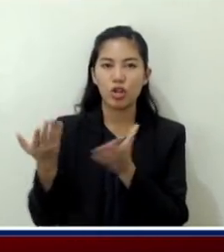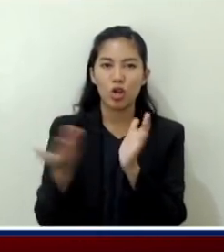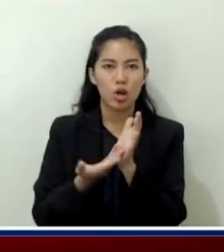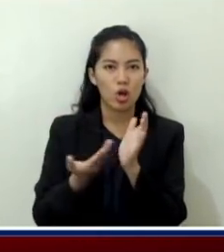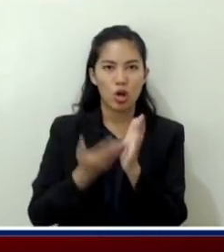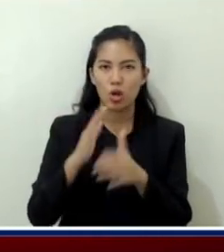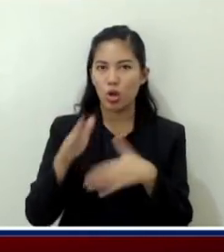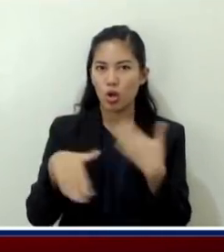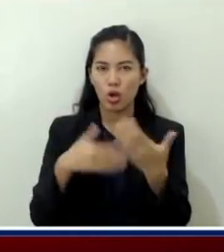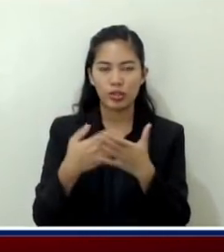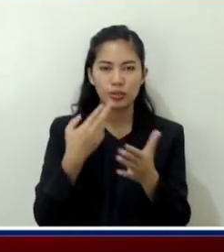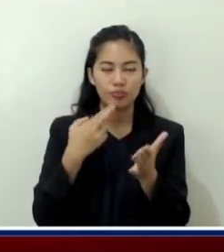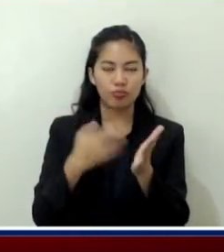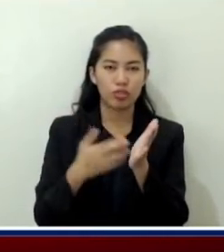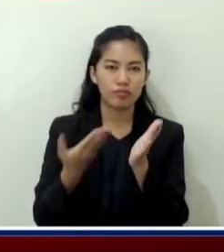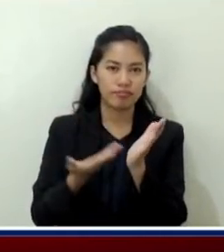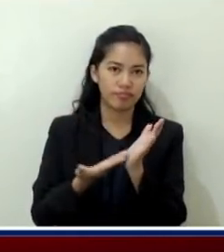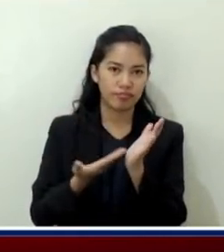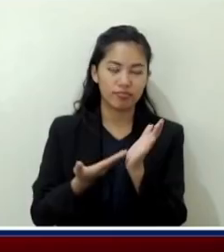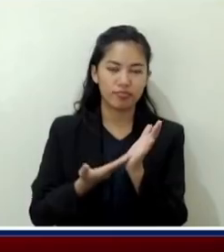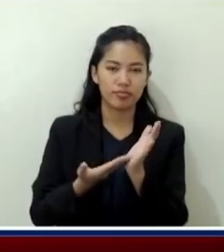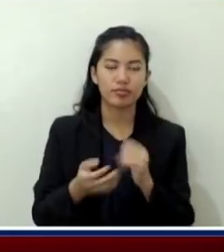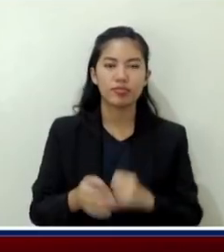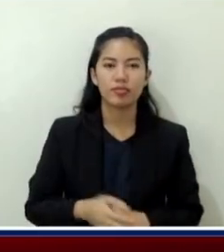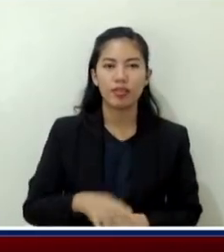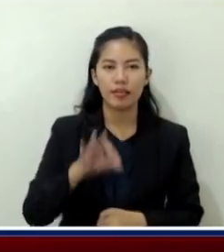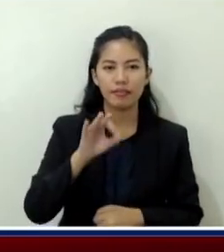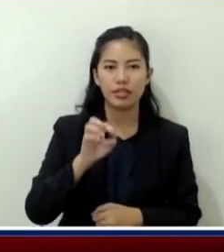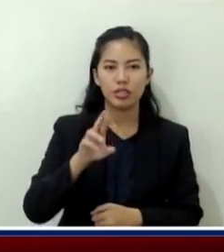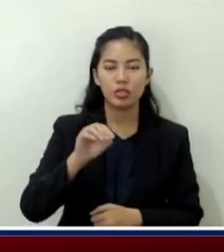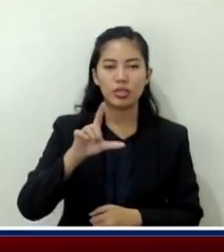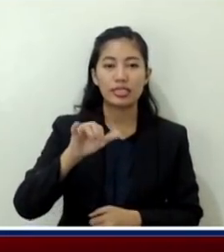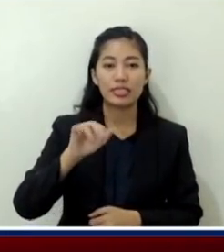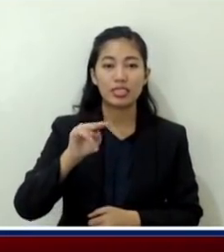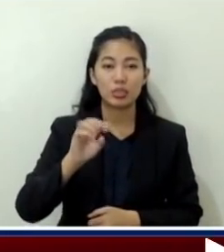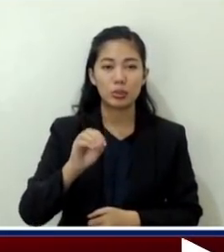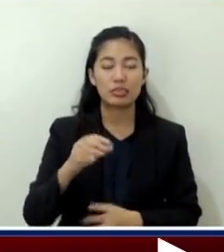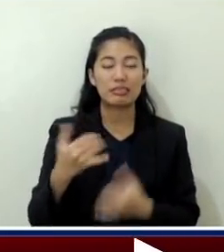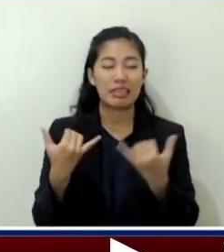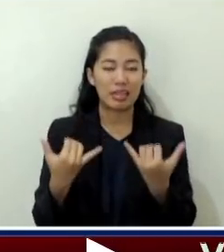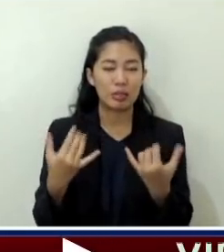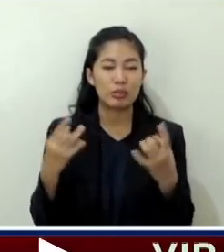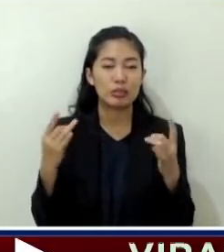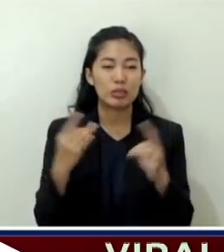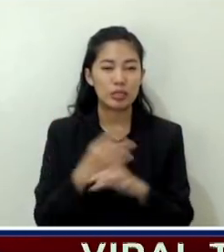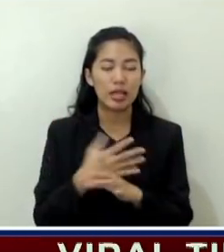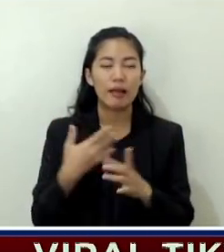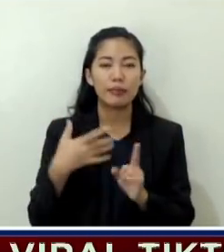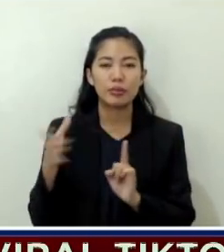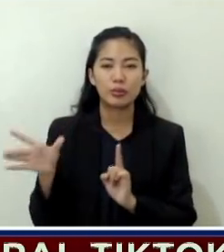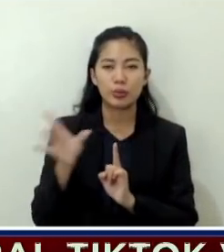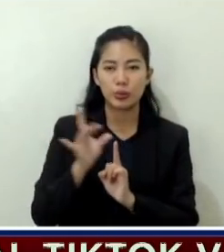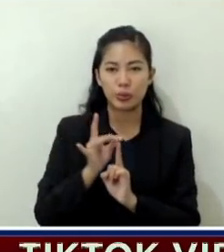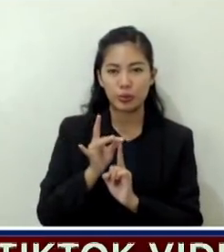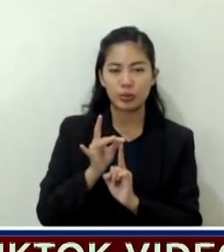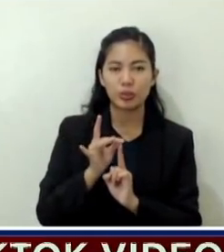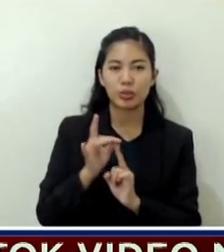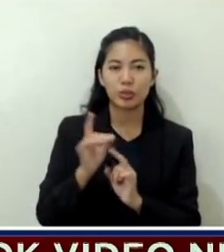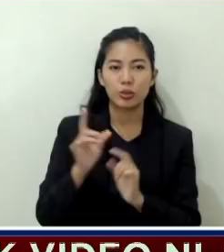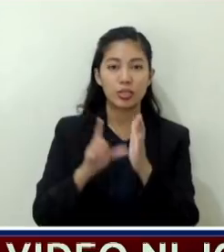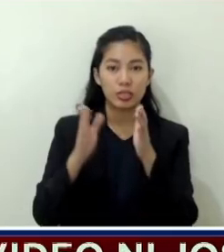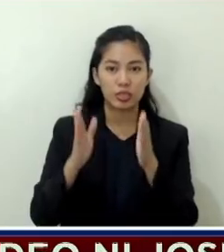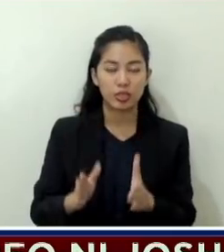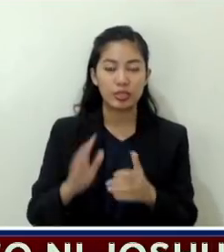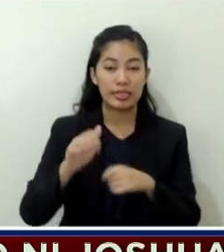pang record ng kaso. Dagdag pa ni Ferulino, sa kasamaang palad, tinamaan po ng COVID-19 ang abogado niyang naka-assign